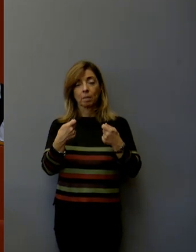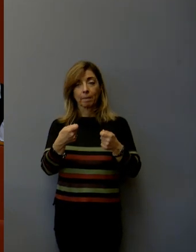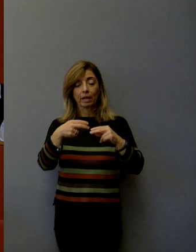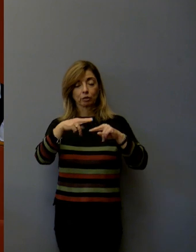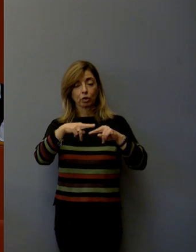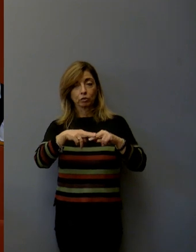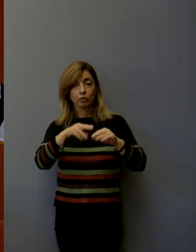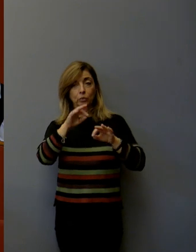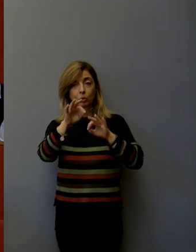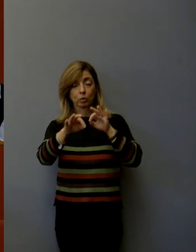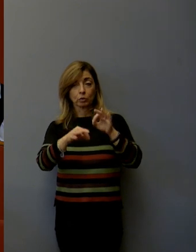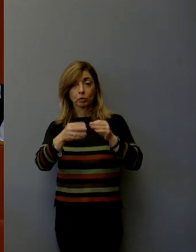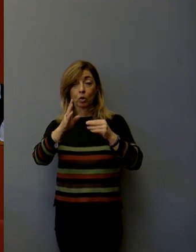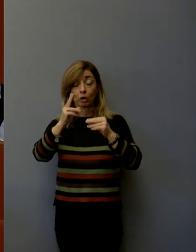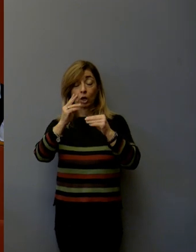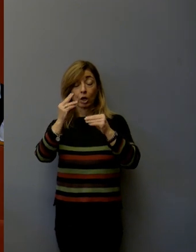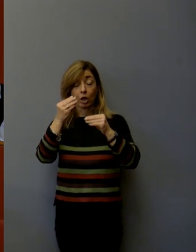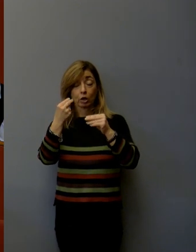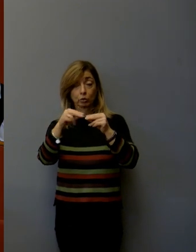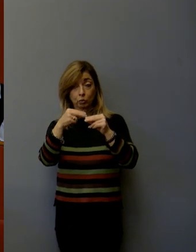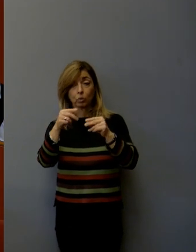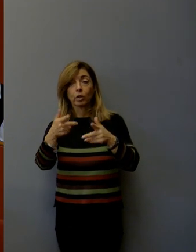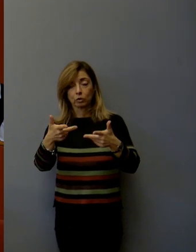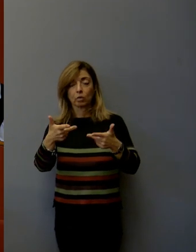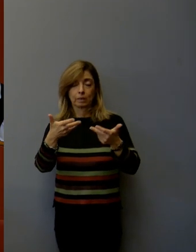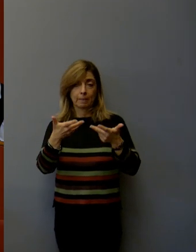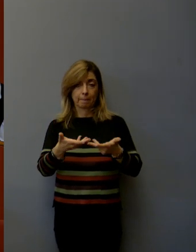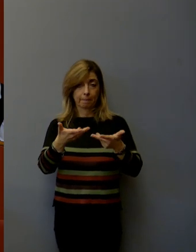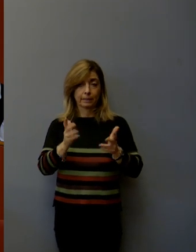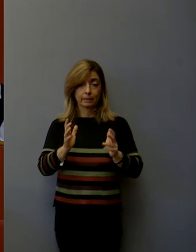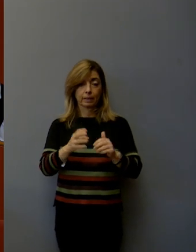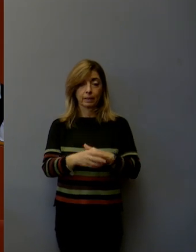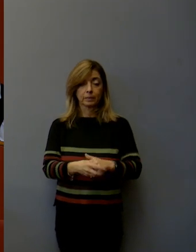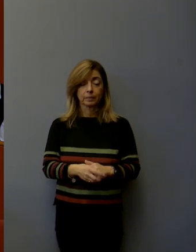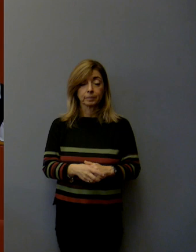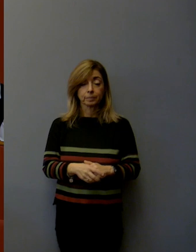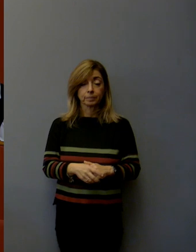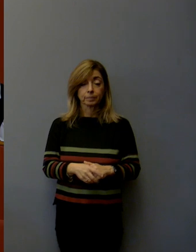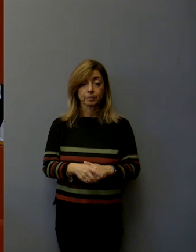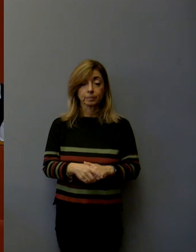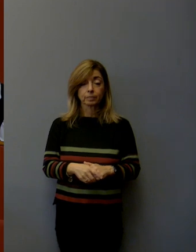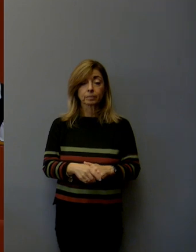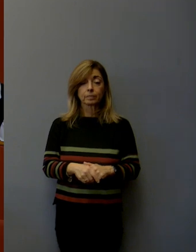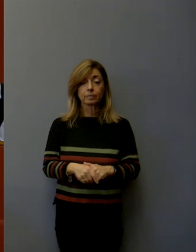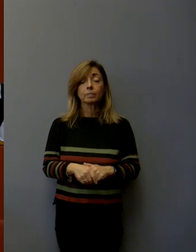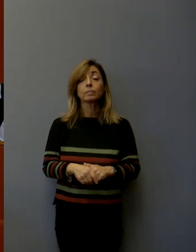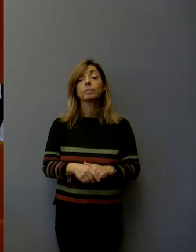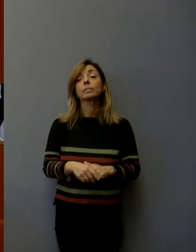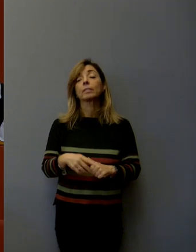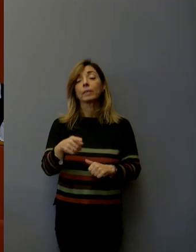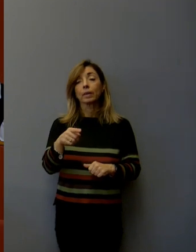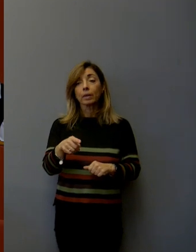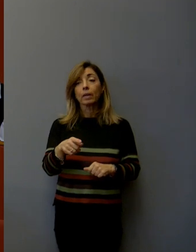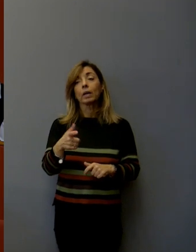preservazione ristrutturazione peraltro ha necessità è un obbligo importante non solo per la preservazione